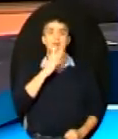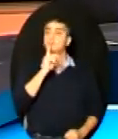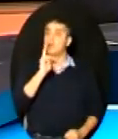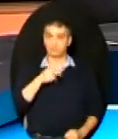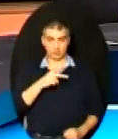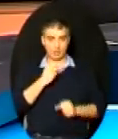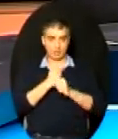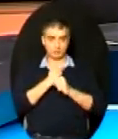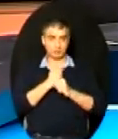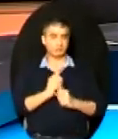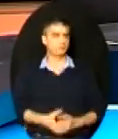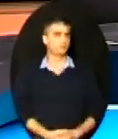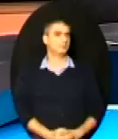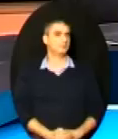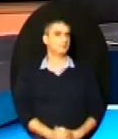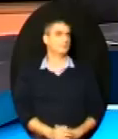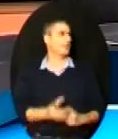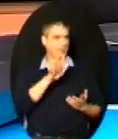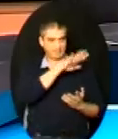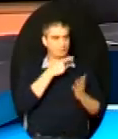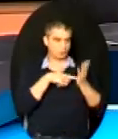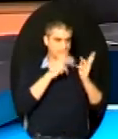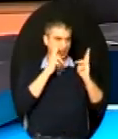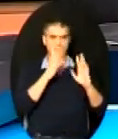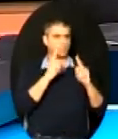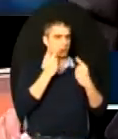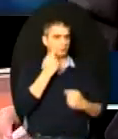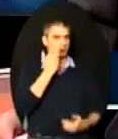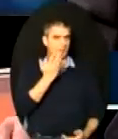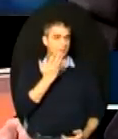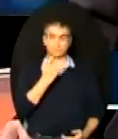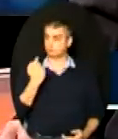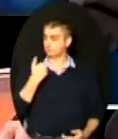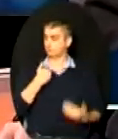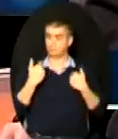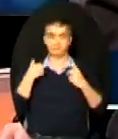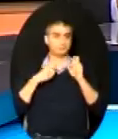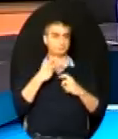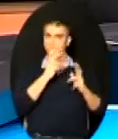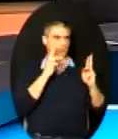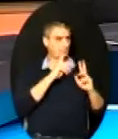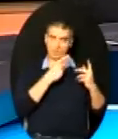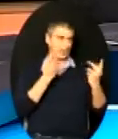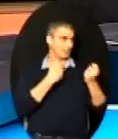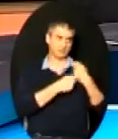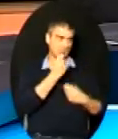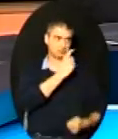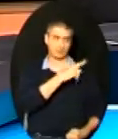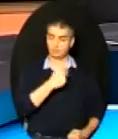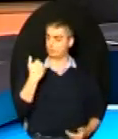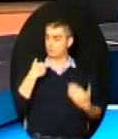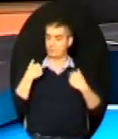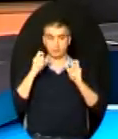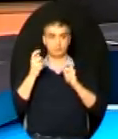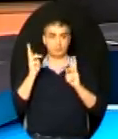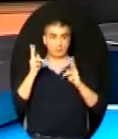שכן צריך לעשות... מעניין אותי איך זה בפריפריה, מקום כמו דימונה, מה קורה בשבת? תראה, באים אליי אנשים... בדימונה לא פותחים מסחר בשבת. באים אליי אנשים